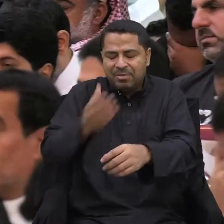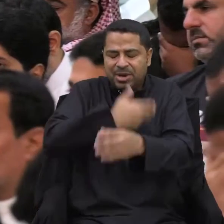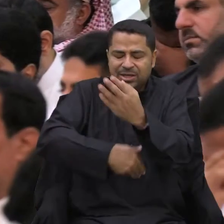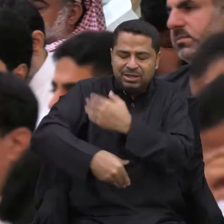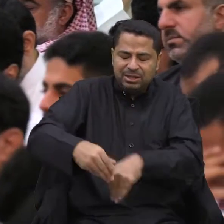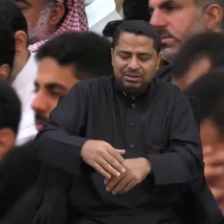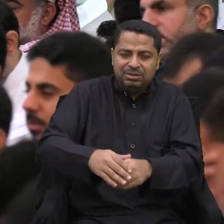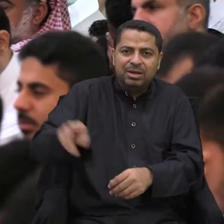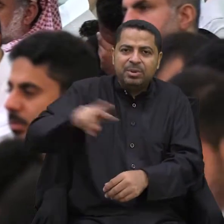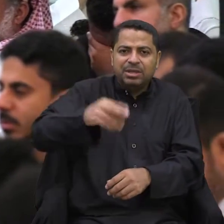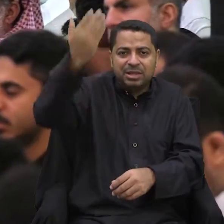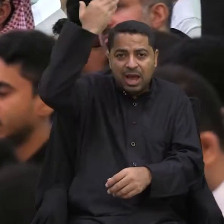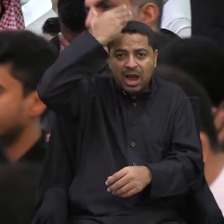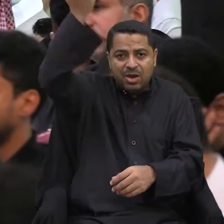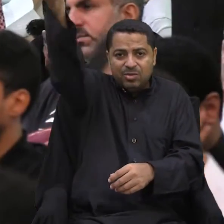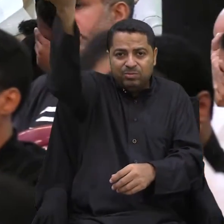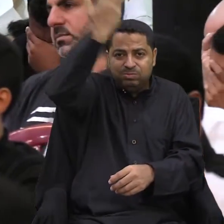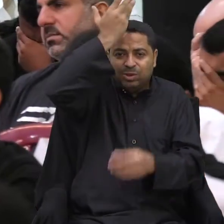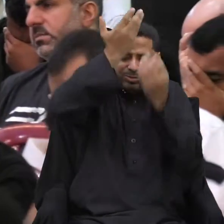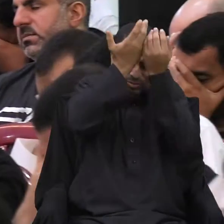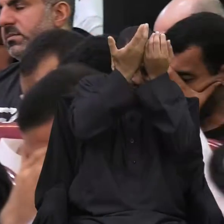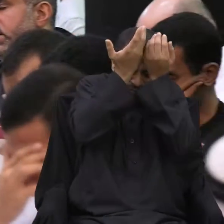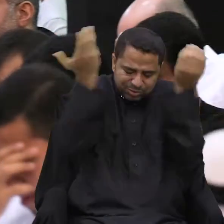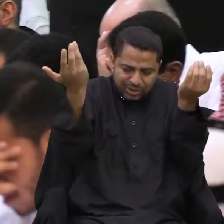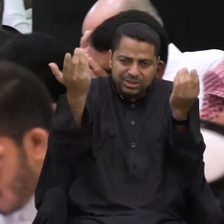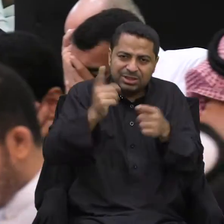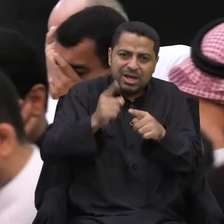الشمال، ثم ضرب بالحديد على